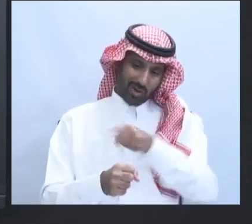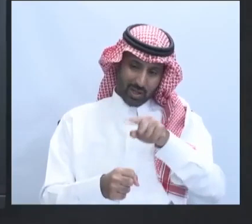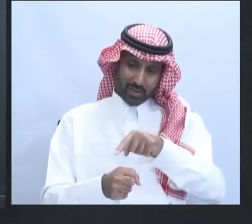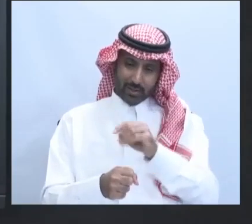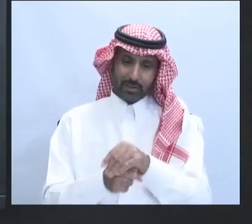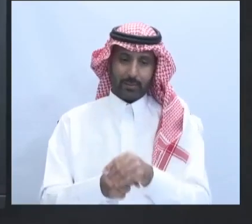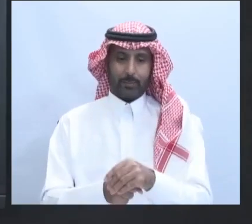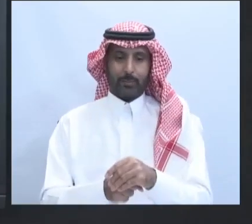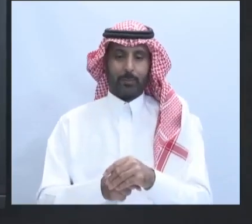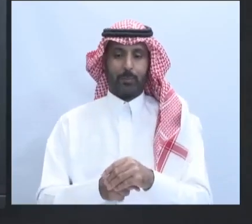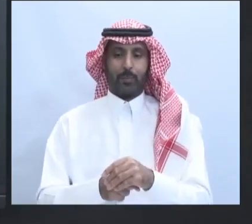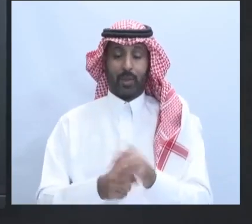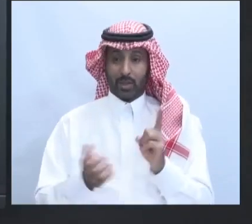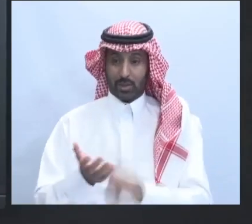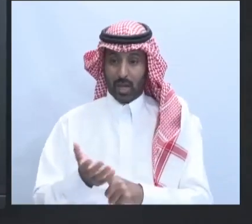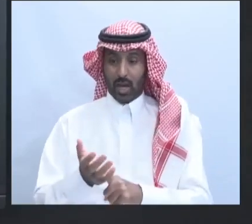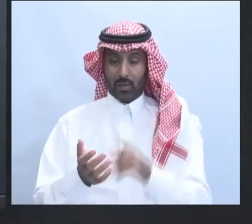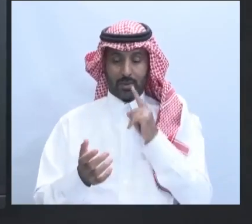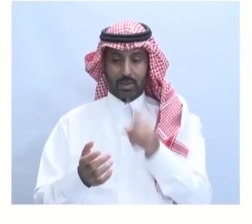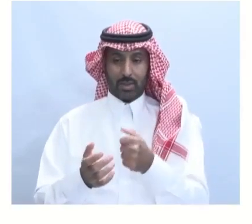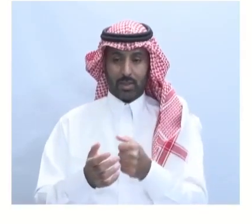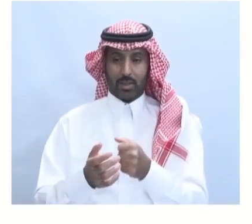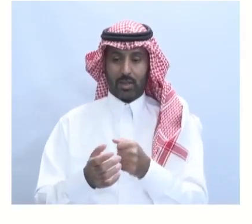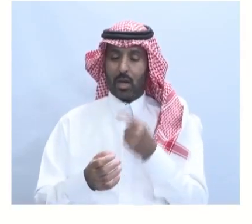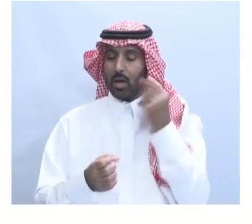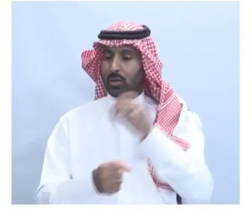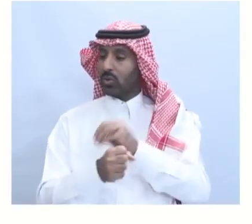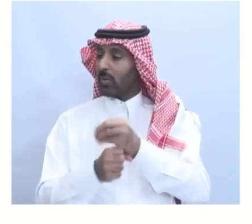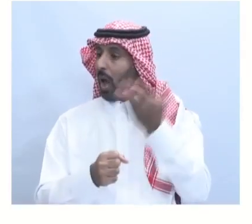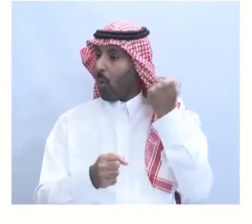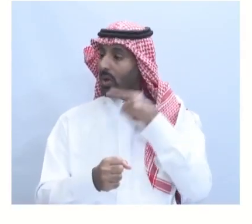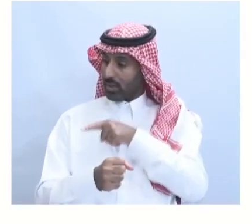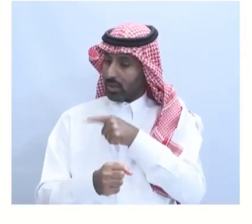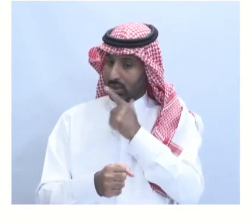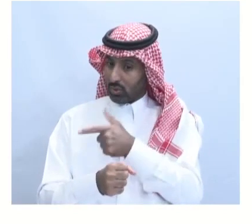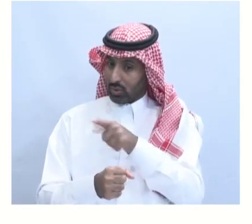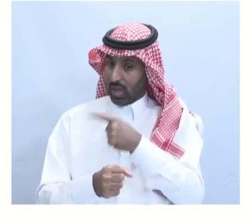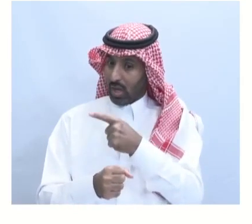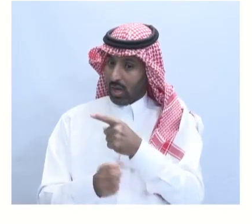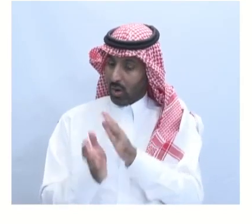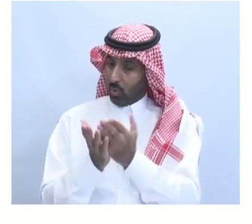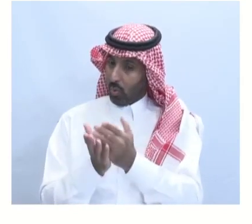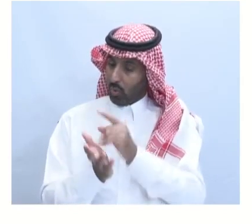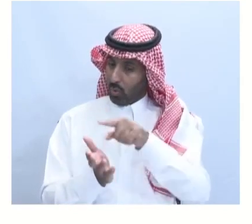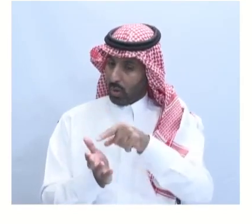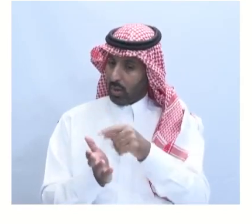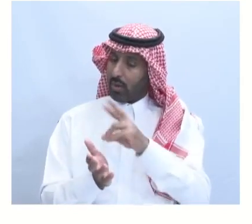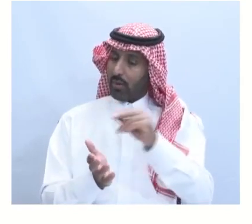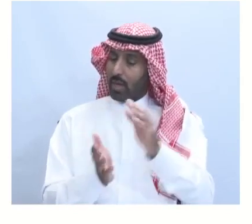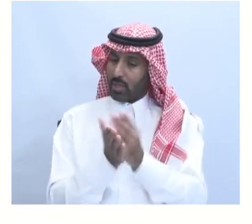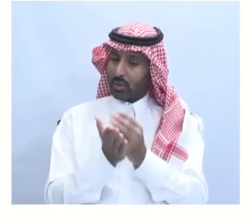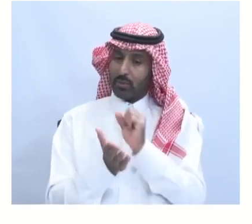صحته وكذلك التحقق من ما نسب اليه بما في ذلك الكتب والمؤلفات تروى عن